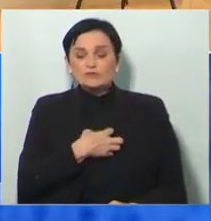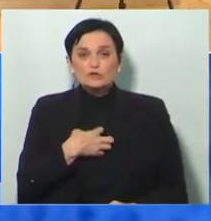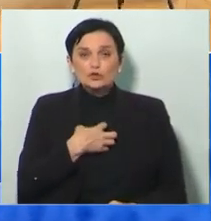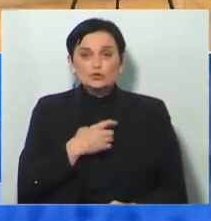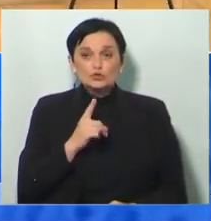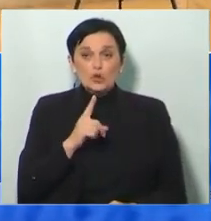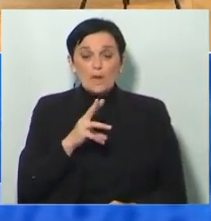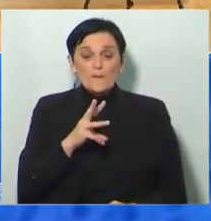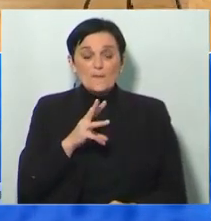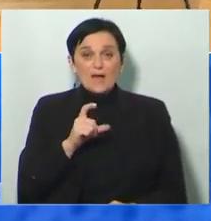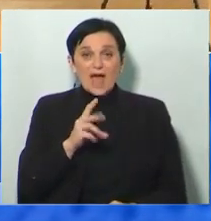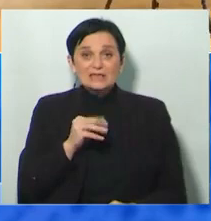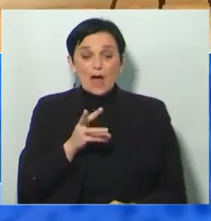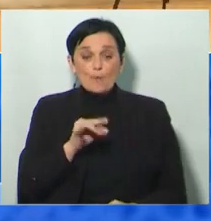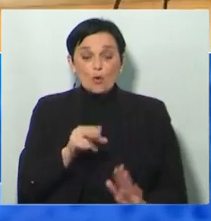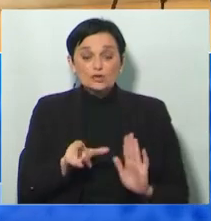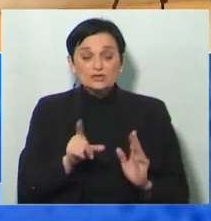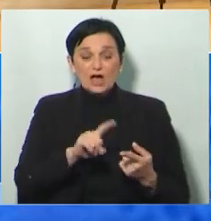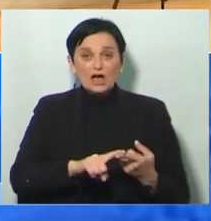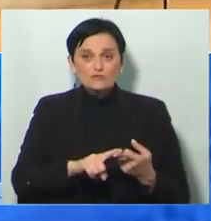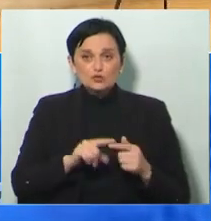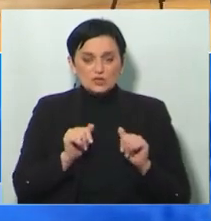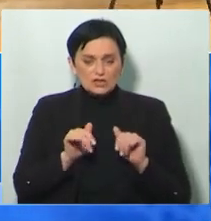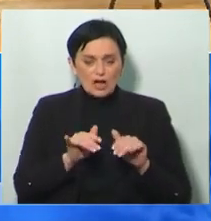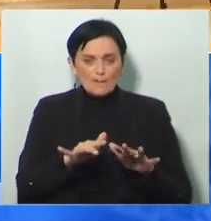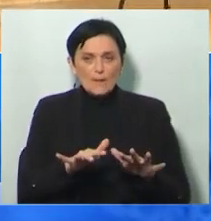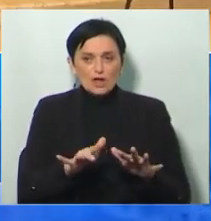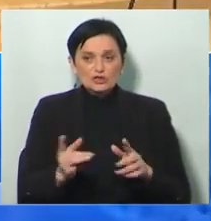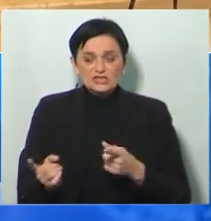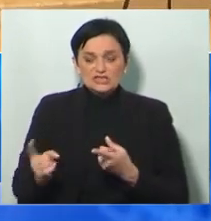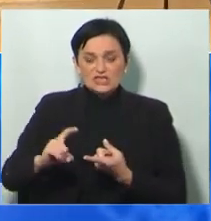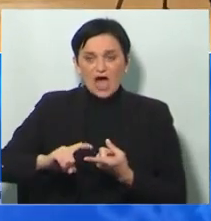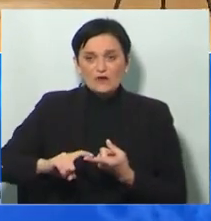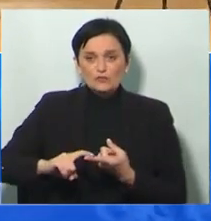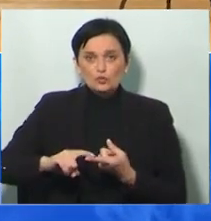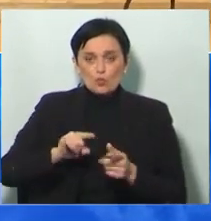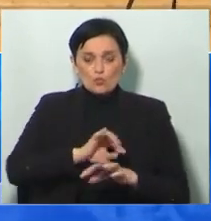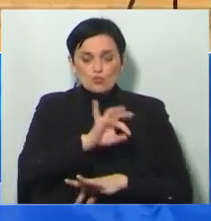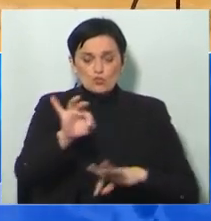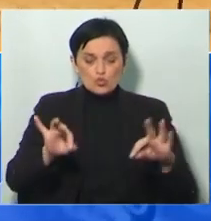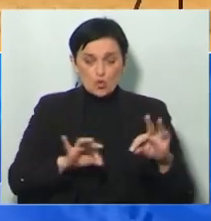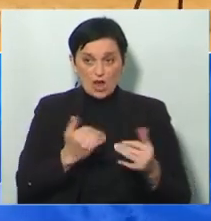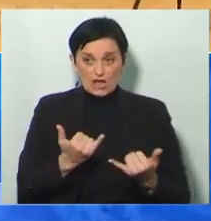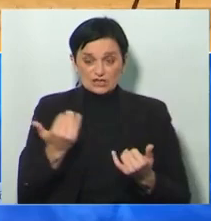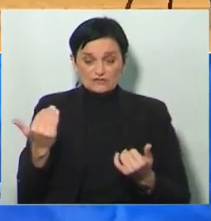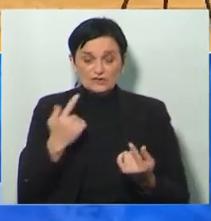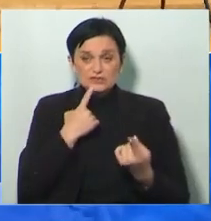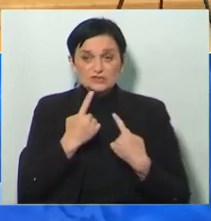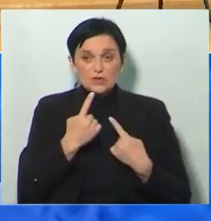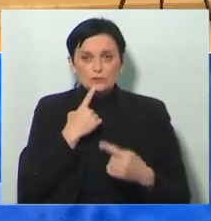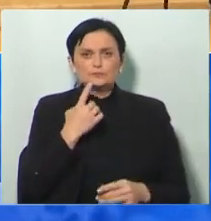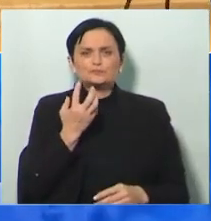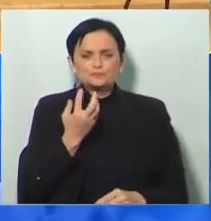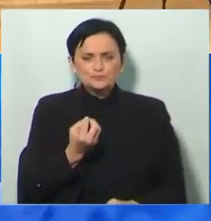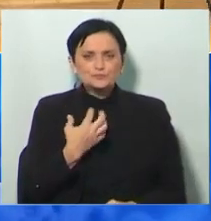აი მელანომასთან დაკავშირებული კამპანია რაღაცნაირად დავუკავშიროთ იმ პროექტს, რომელზედაც ახლა თქვენ საუბრობდით. კიდევ